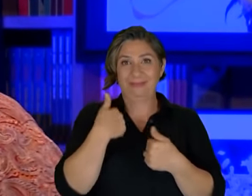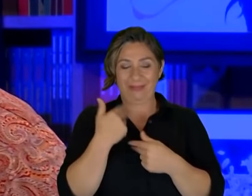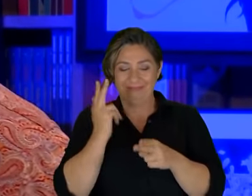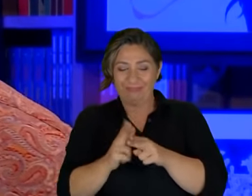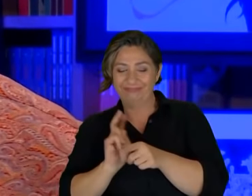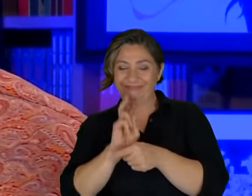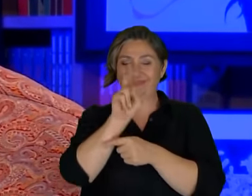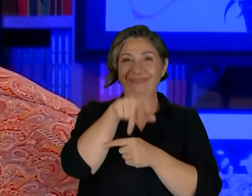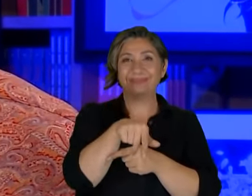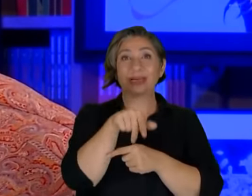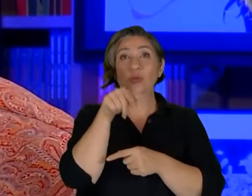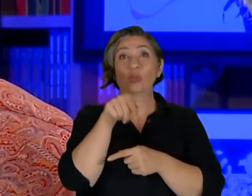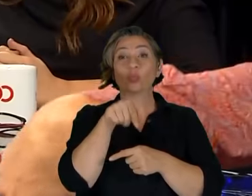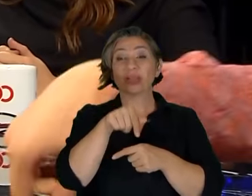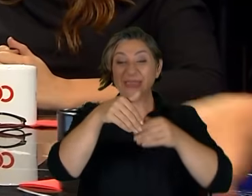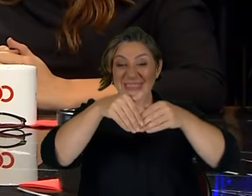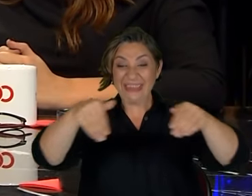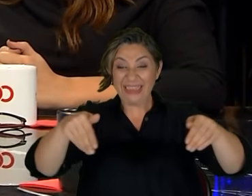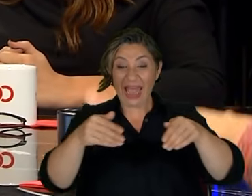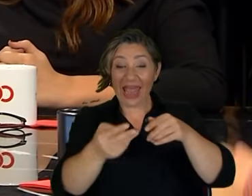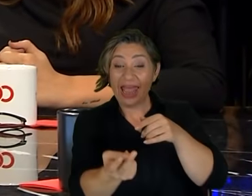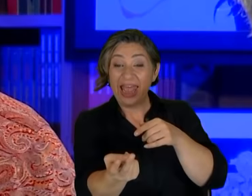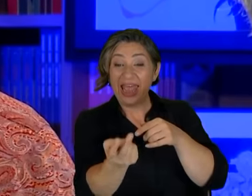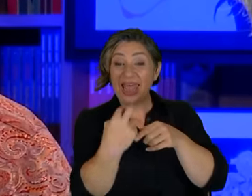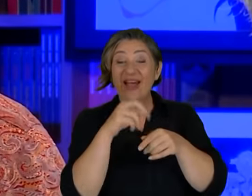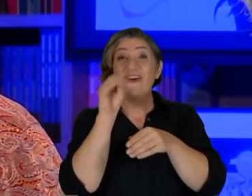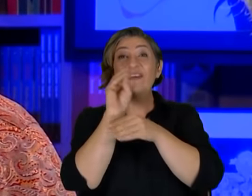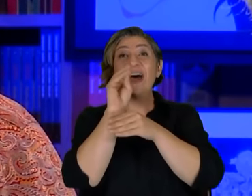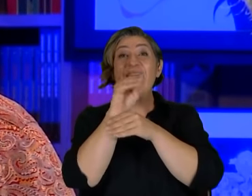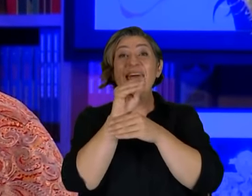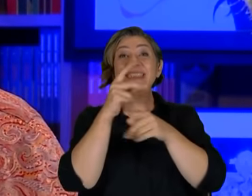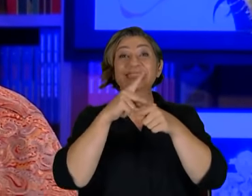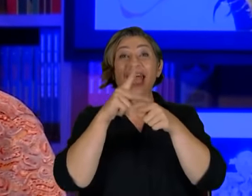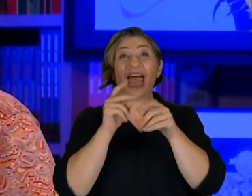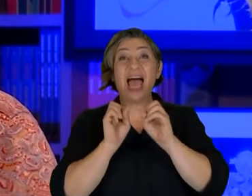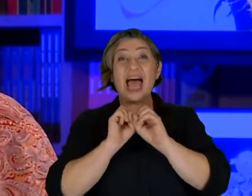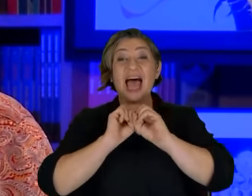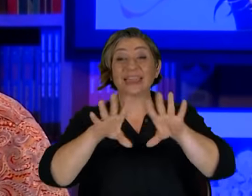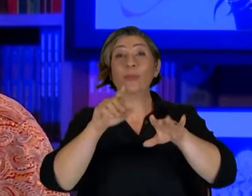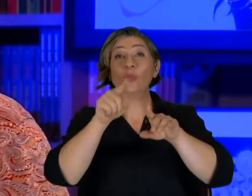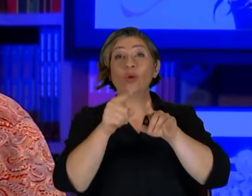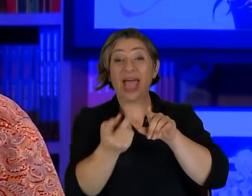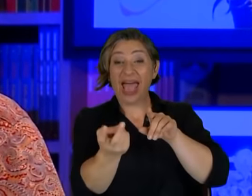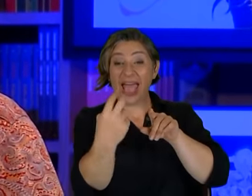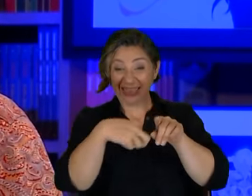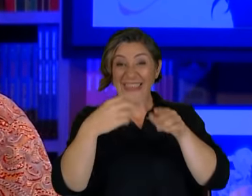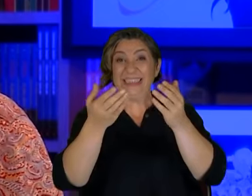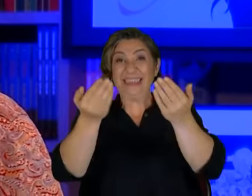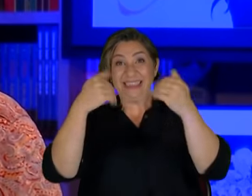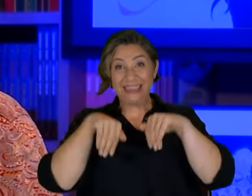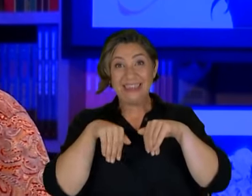falan. Dedim ki buradan dedim bu sınırdan öteye dedim fare zehri attım dedim. Buradan aşağı gelirseniz